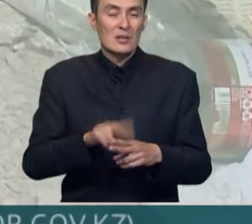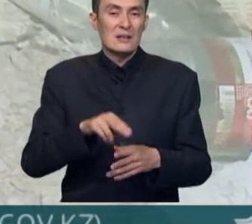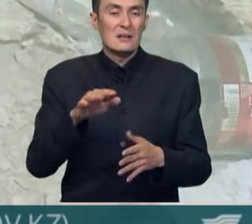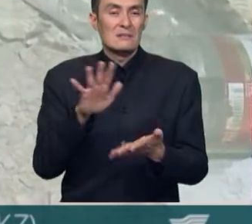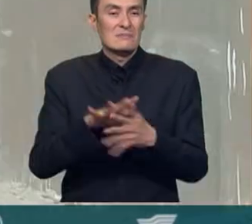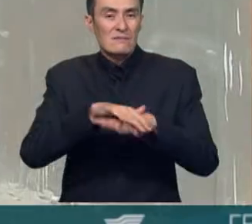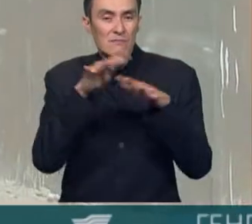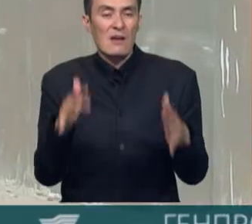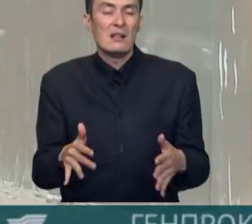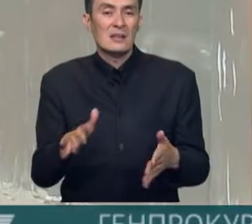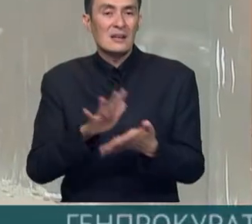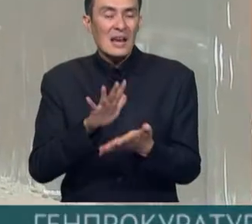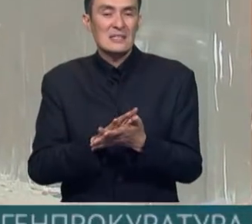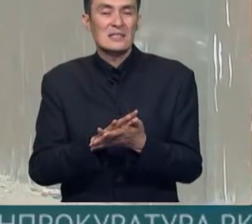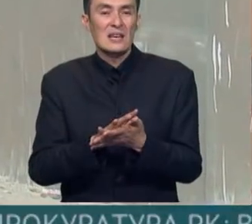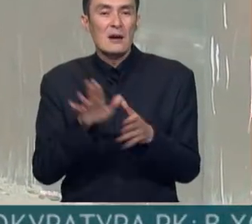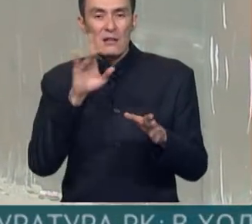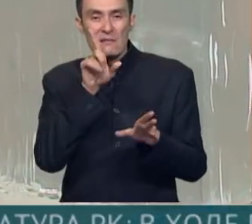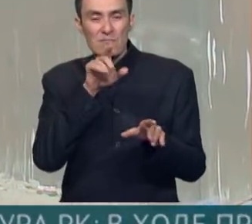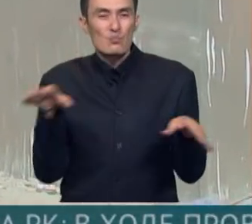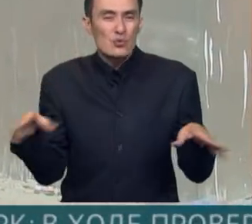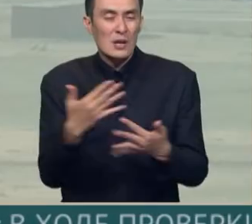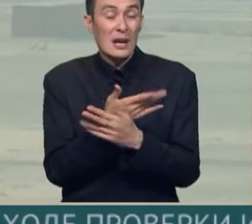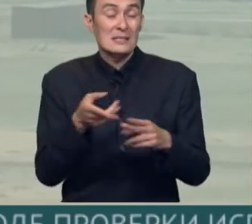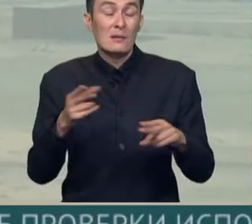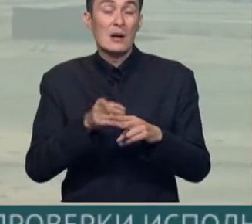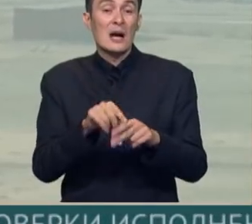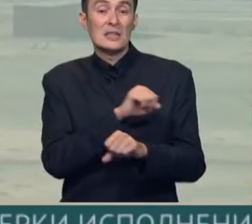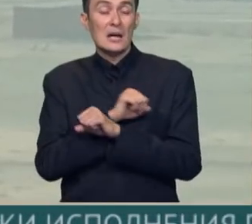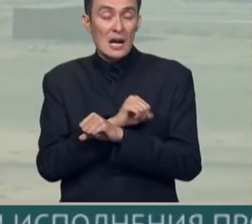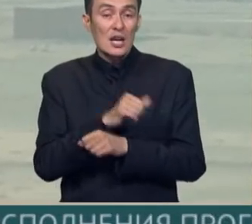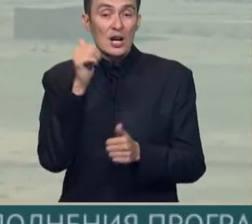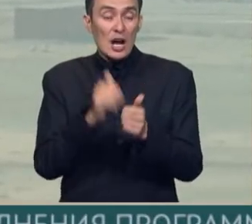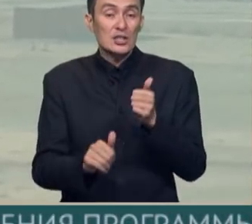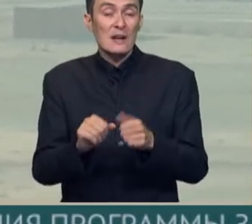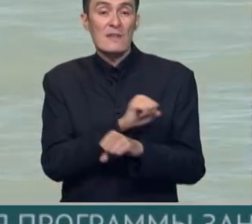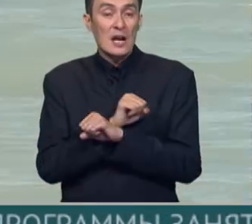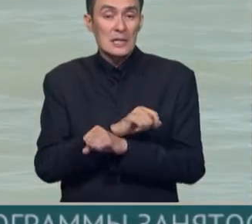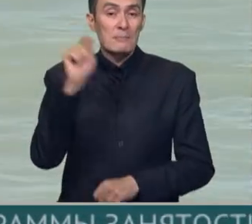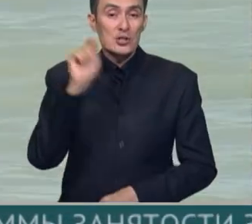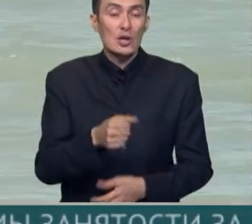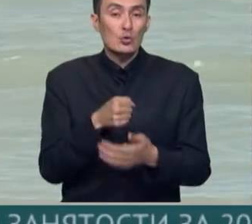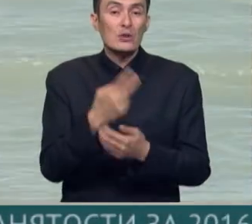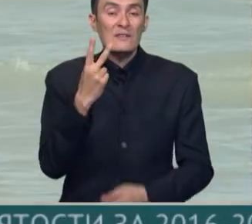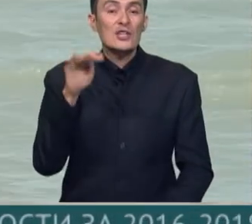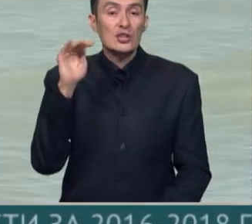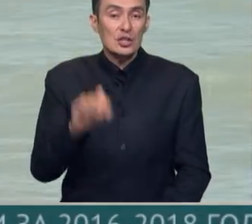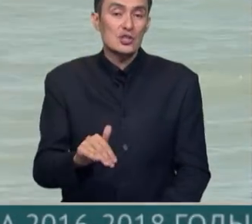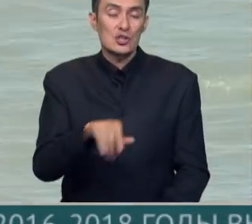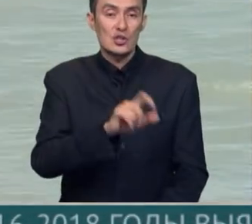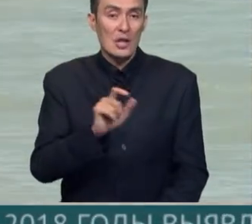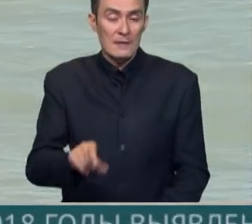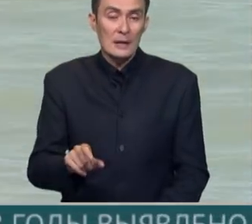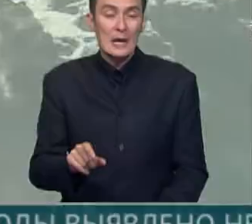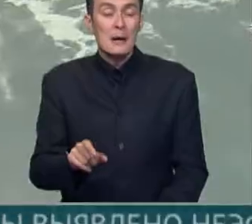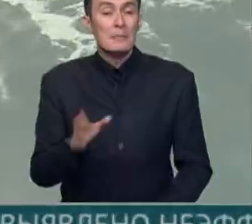свалки, загрязненные берега и назойливые насекомые. Тем временем отдыхать на Шалкар каждые выходные приезжает до 2000